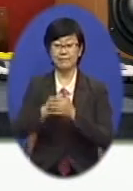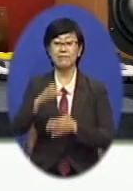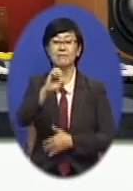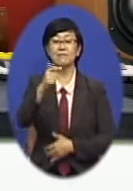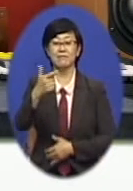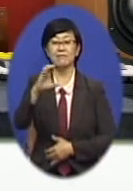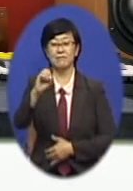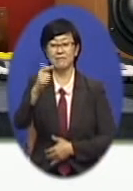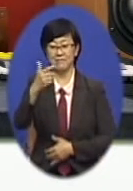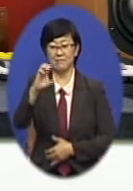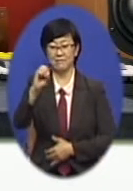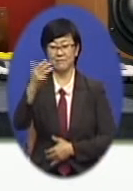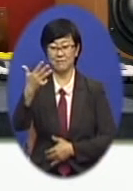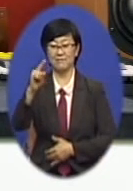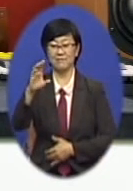ARS